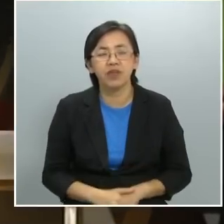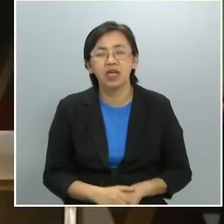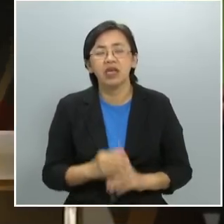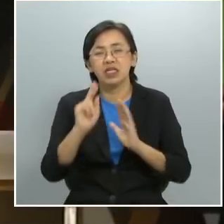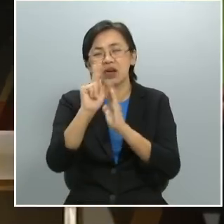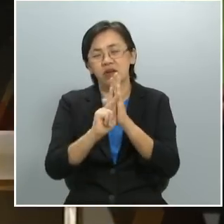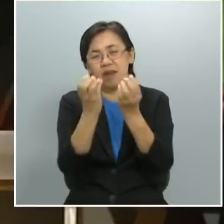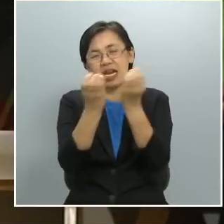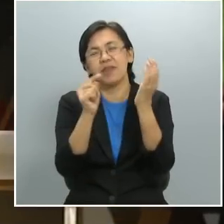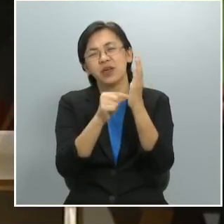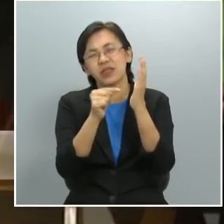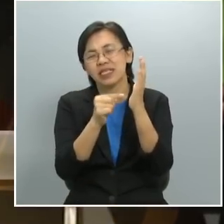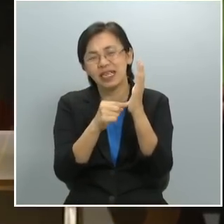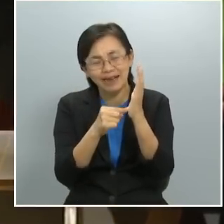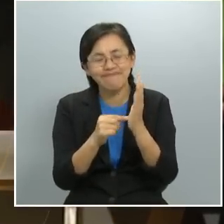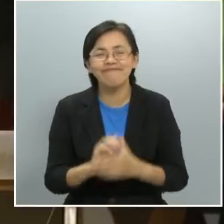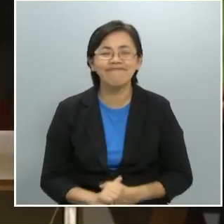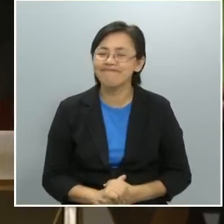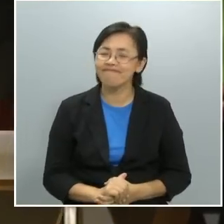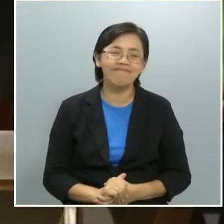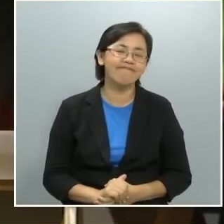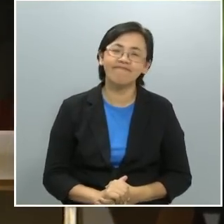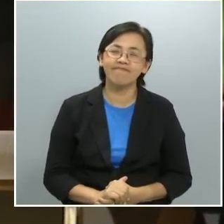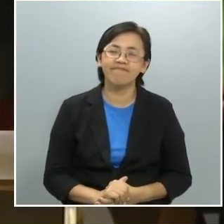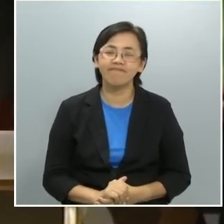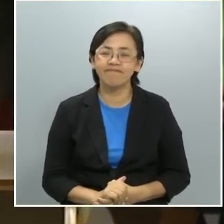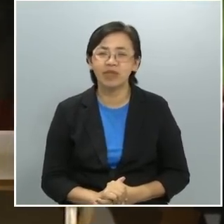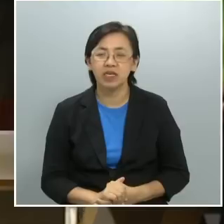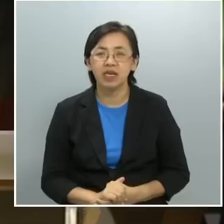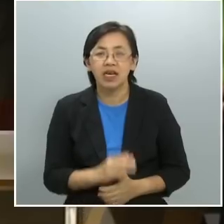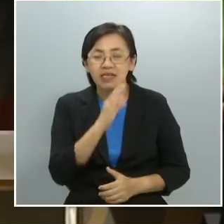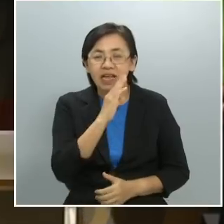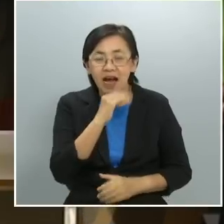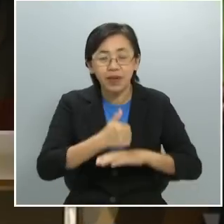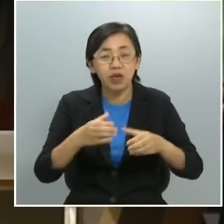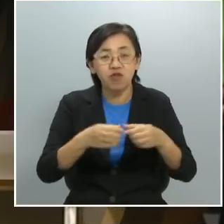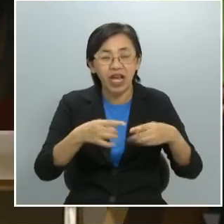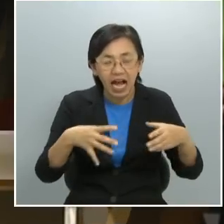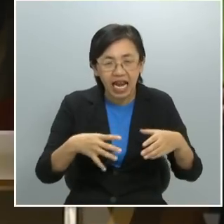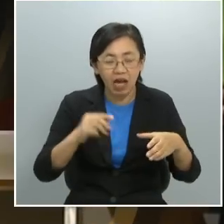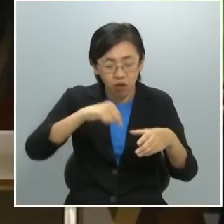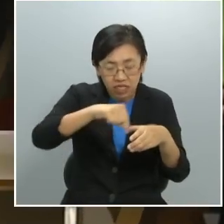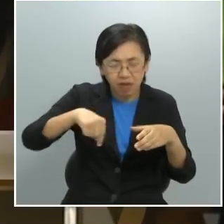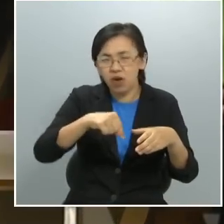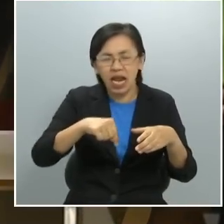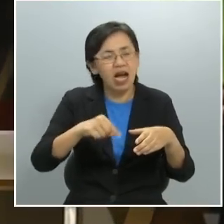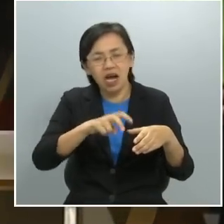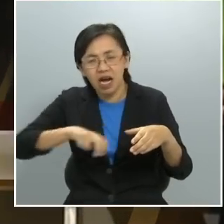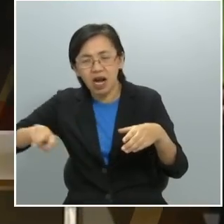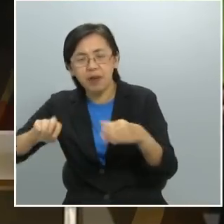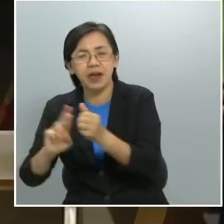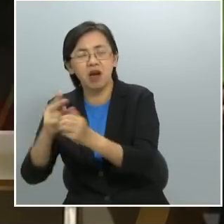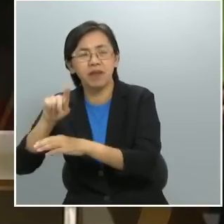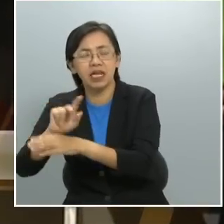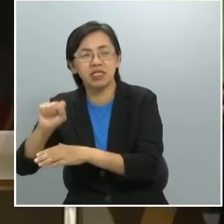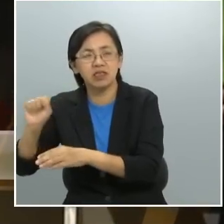ญไประบุว่าสมาชิกไม่สามารถเป็นรองประธานสภาเมื่อแจ้งนายปฏิพัฒน์ว่าต้องการทำหน้าที่ฝ่ายค้านเต็มที่ในนามพ